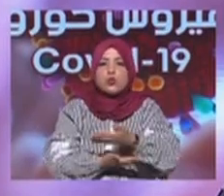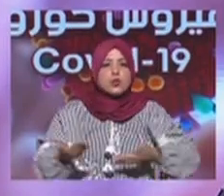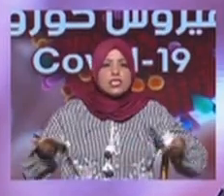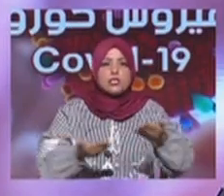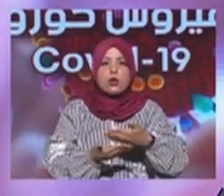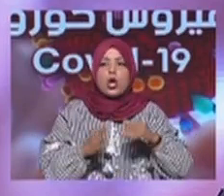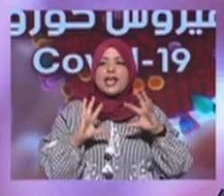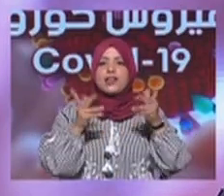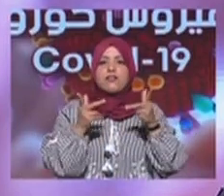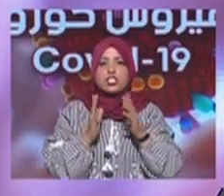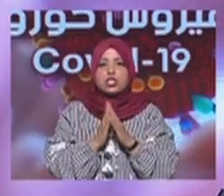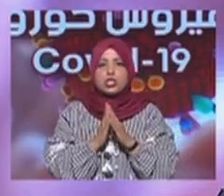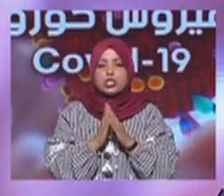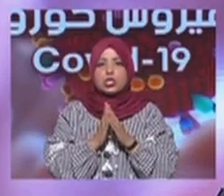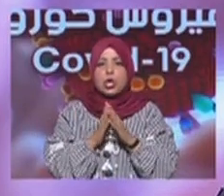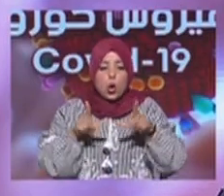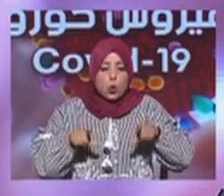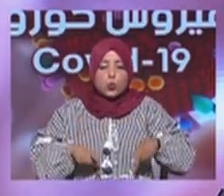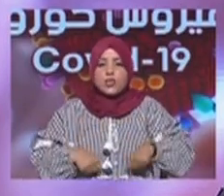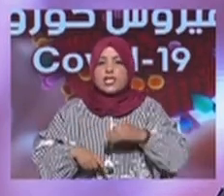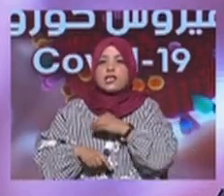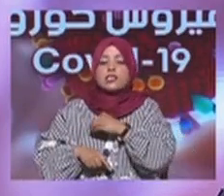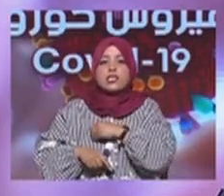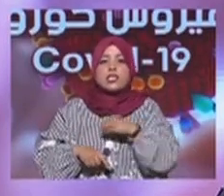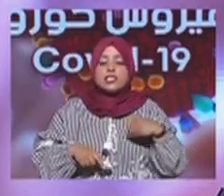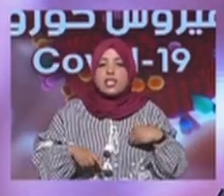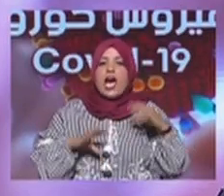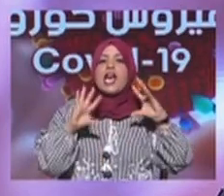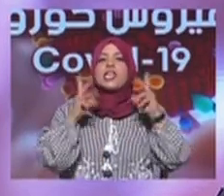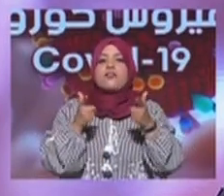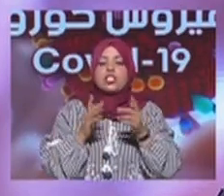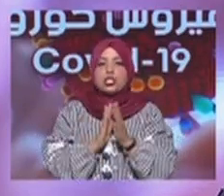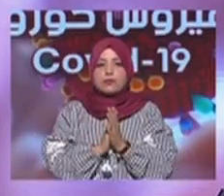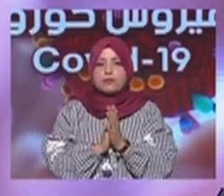وزارة الصحة. دكتور عاود قالك عاود فسر لنا شنو كنت تقول تو